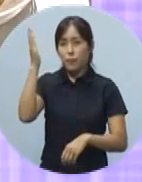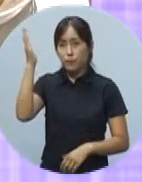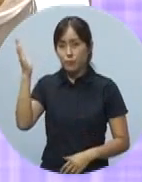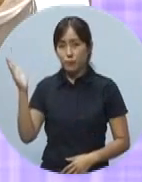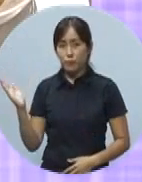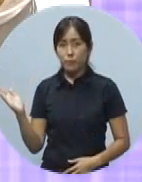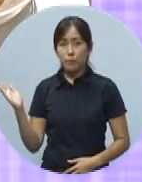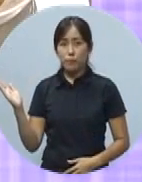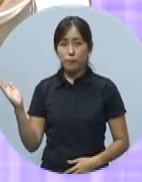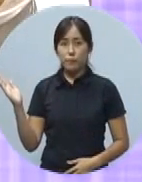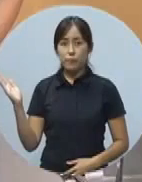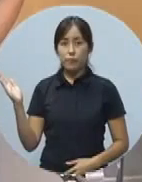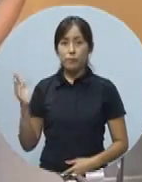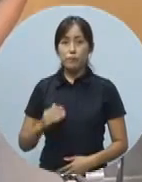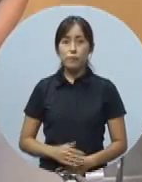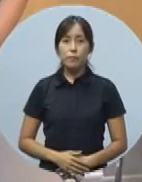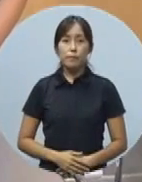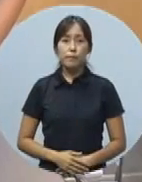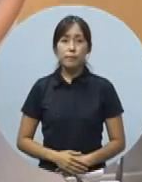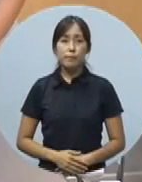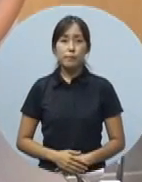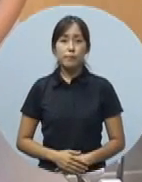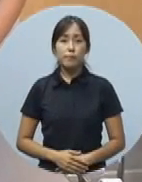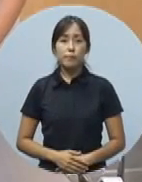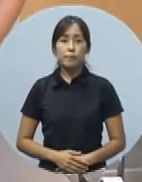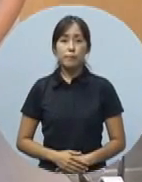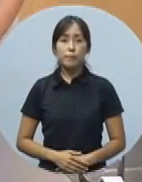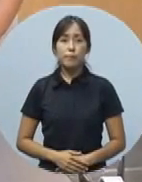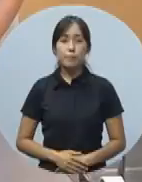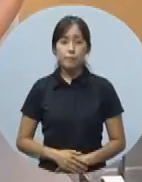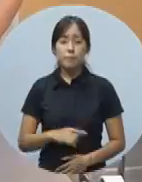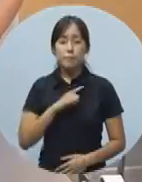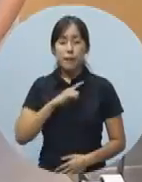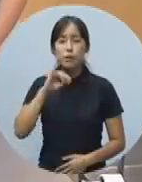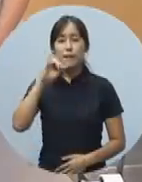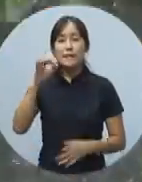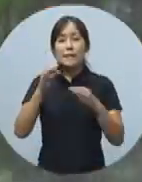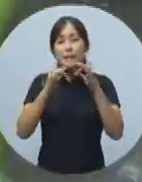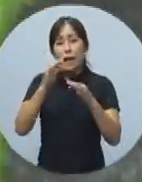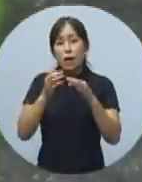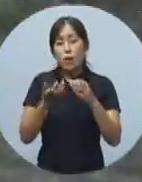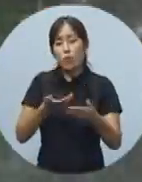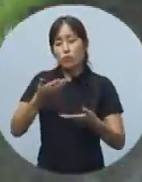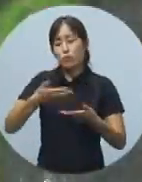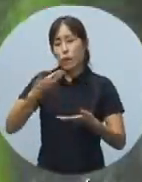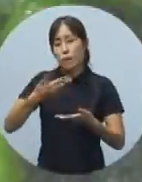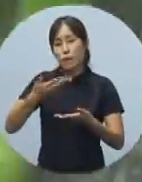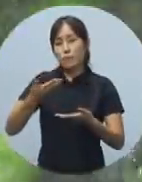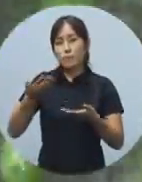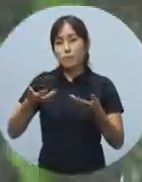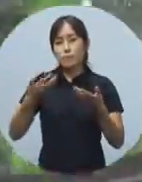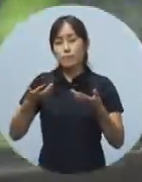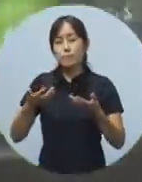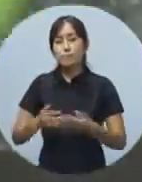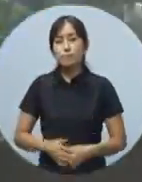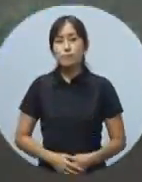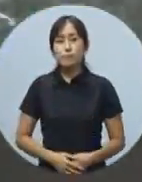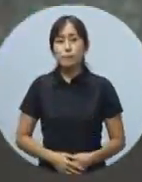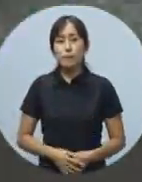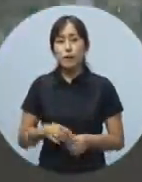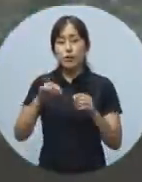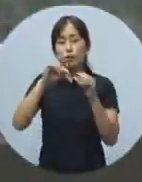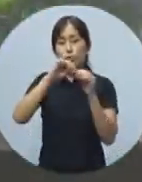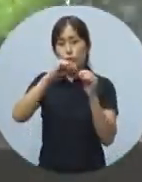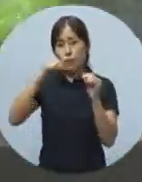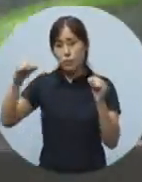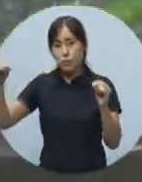。 じゃあ先にインゲンを茹でましょう。 はい、 インゲンは筋を取り